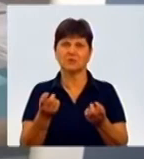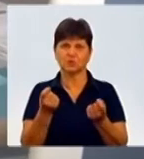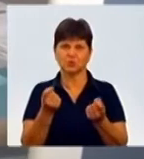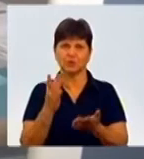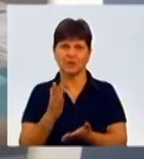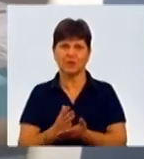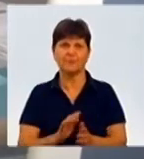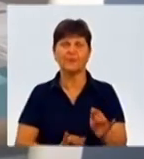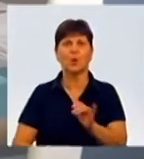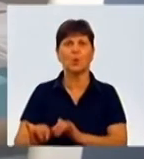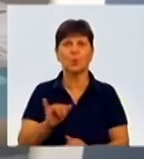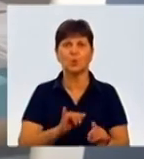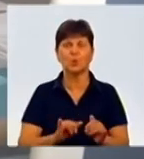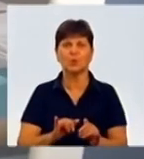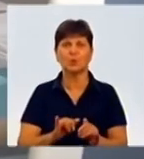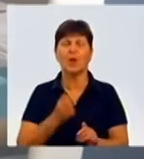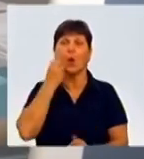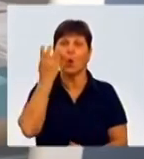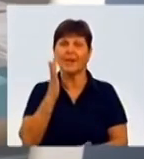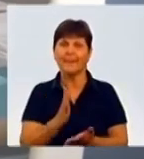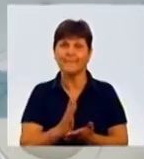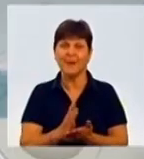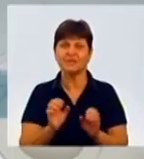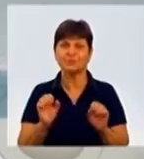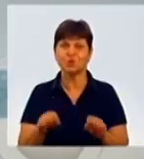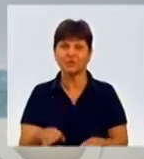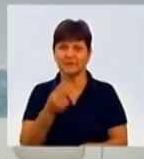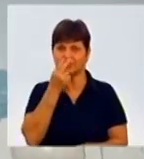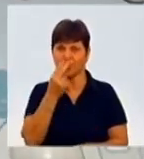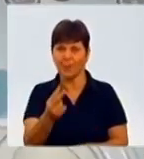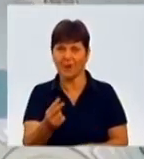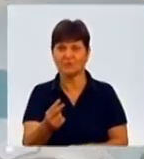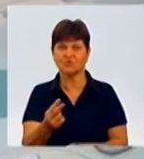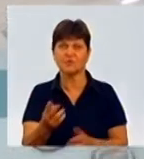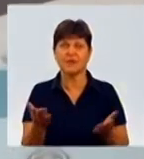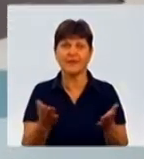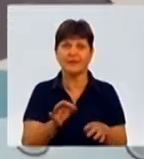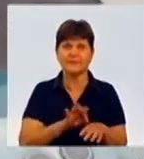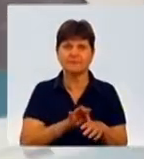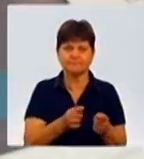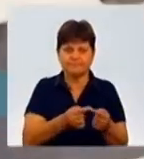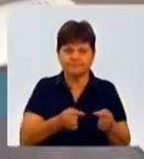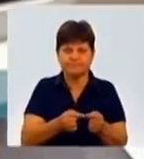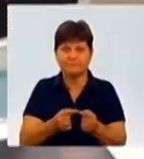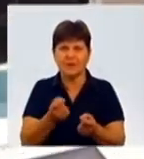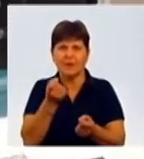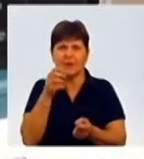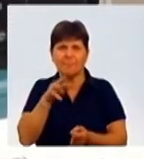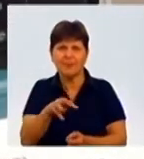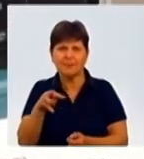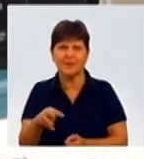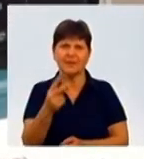Коли маєш можливості побачити включення, якісь патологічні ділянки міліметрові,